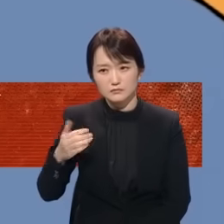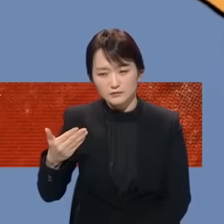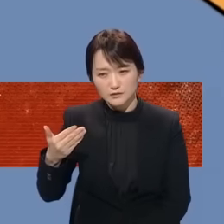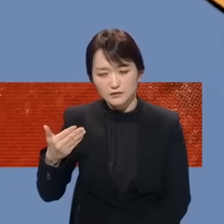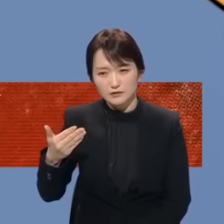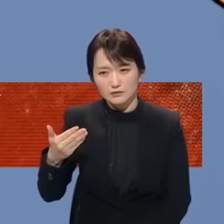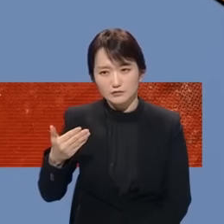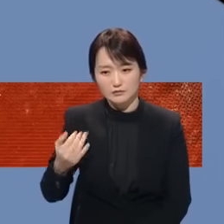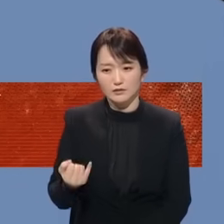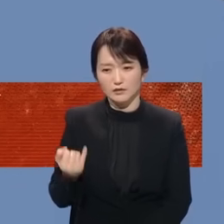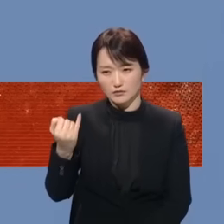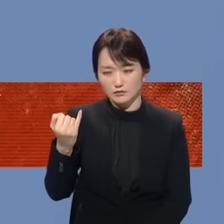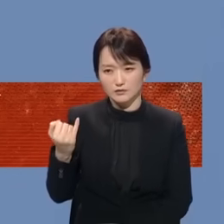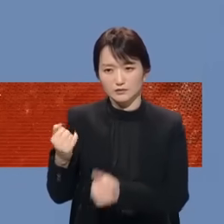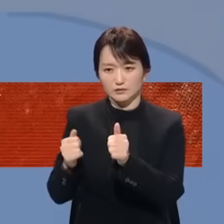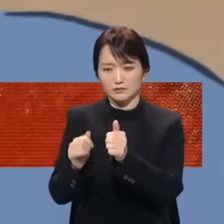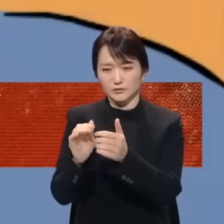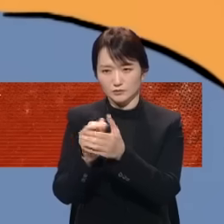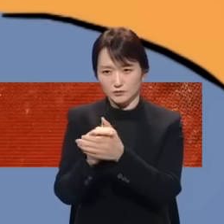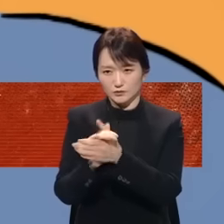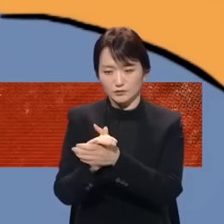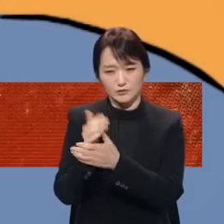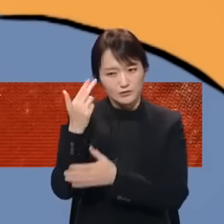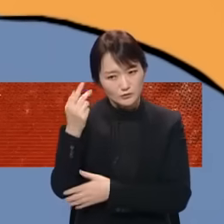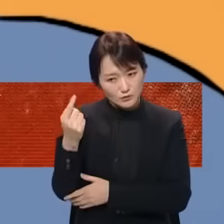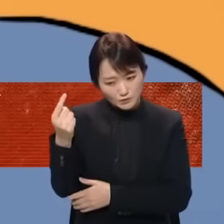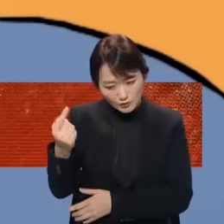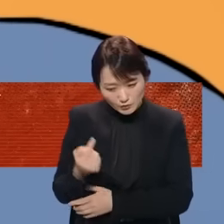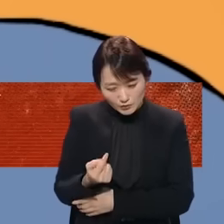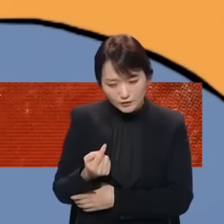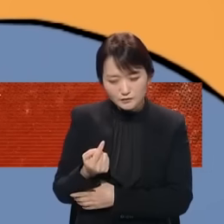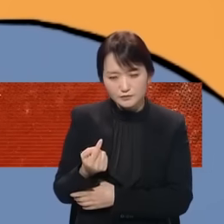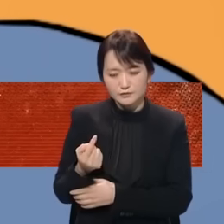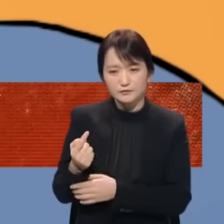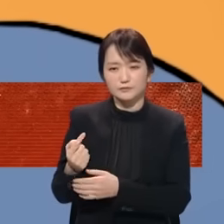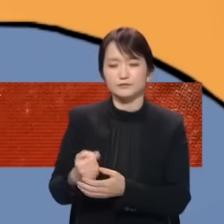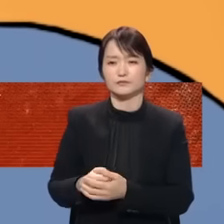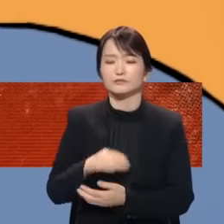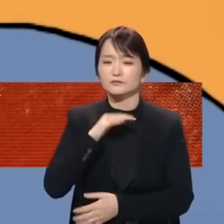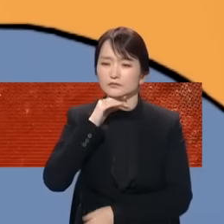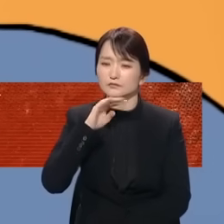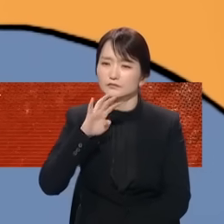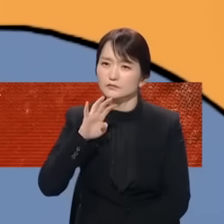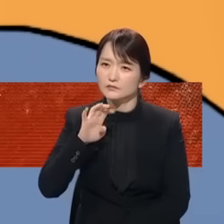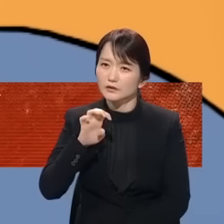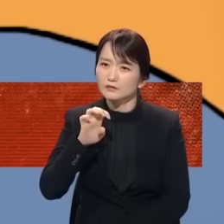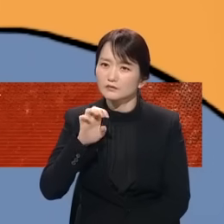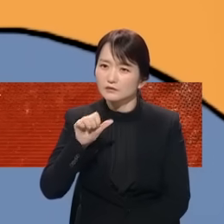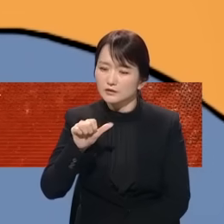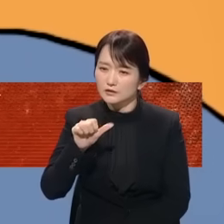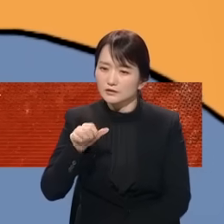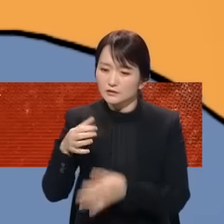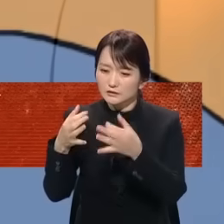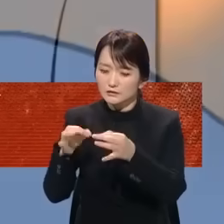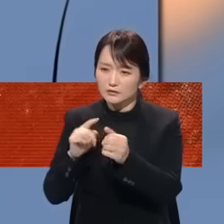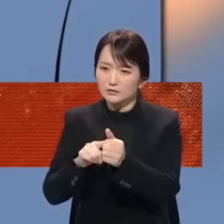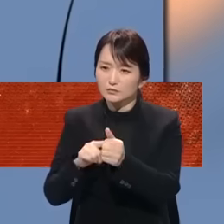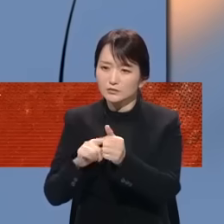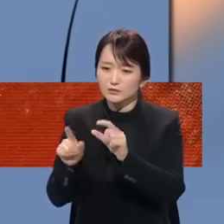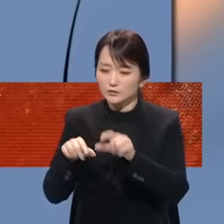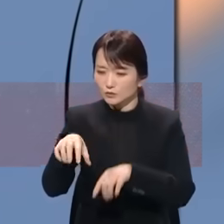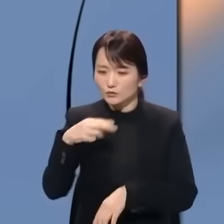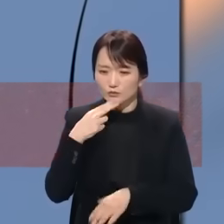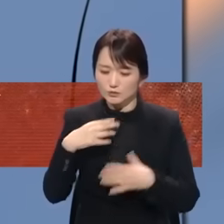와서이 집에서 같이 지내 왔었습니다이 언니의 남자 친구가 45살 김모 시였는데 뭐 본인은 일정한 거쳐 덕고 사우나를